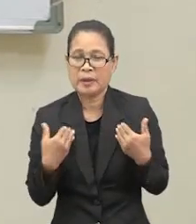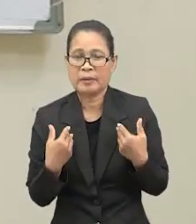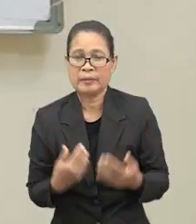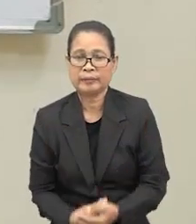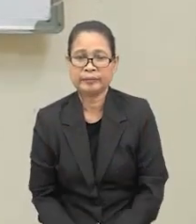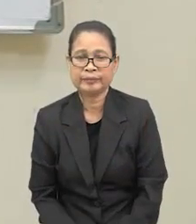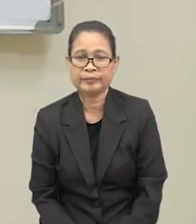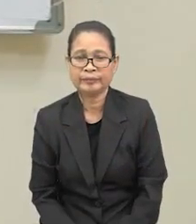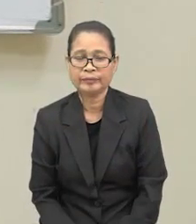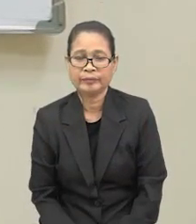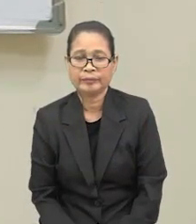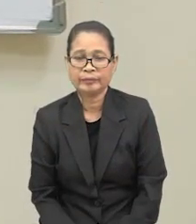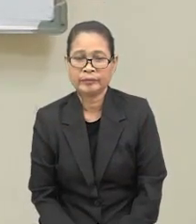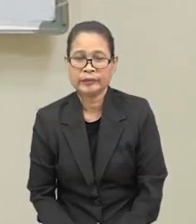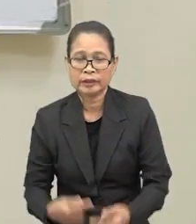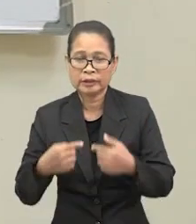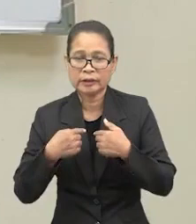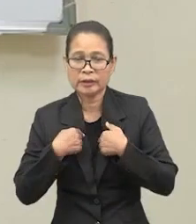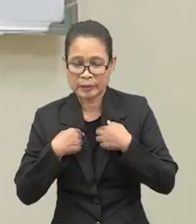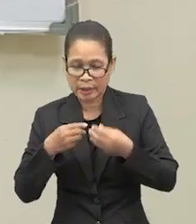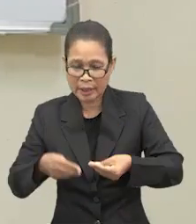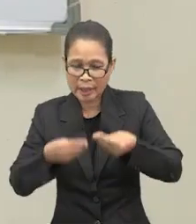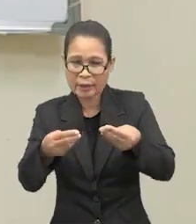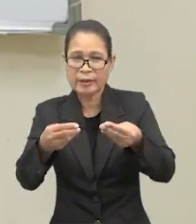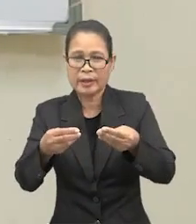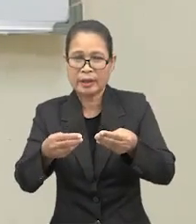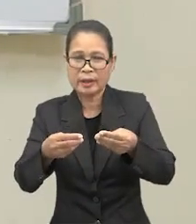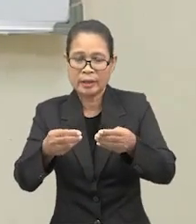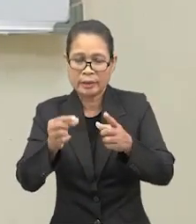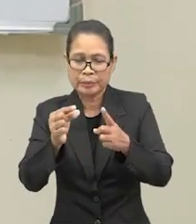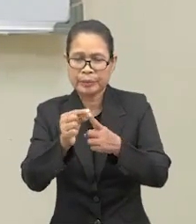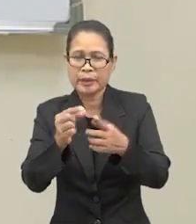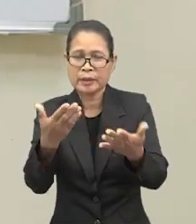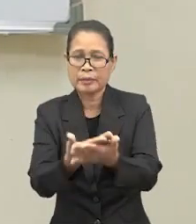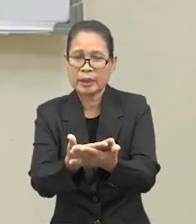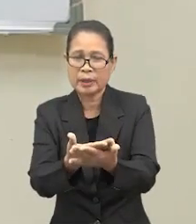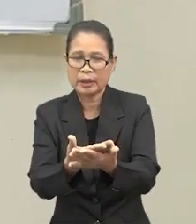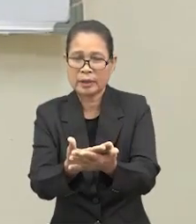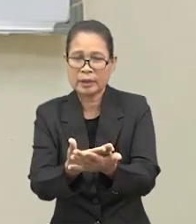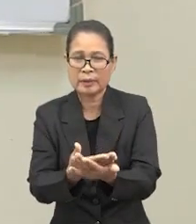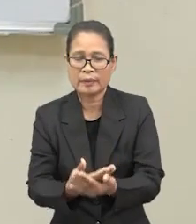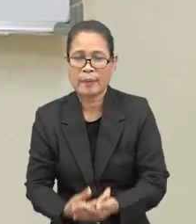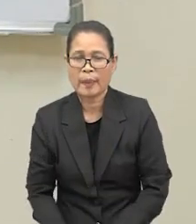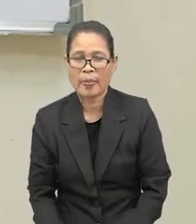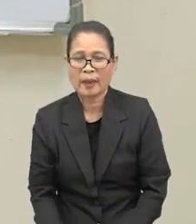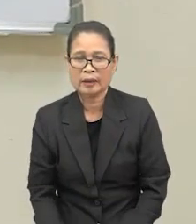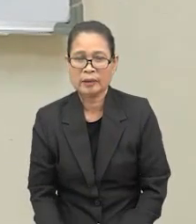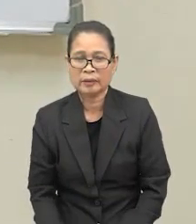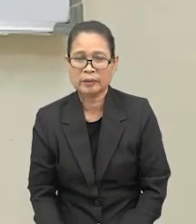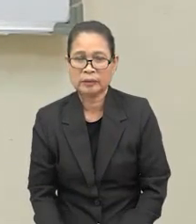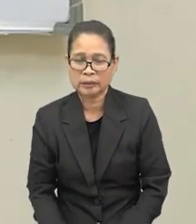bằng cao, đáy dựng miền. Chà, nè có đủ nâng chun bình nhạt đỏ cốn.